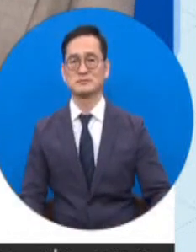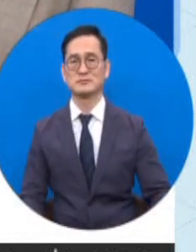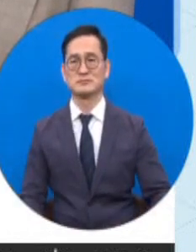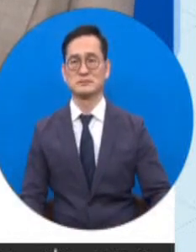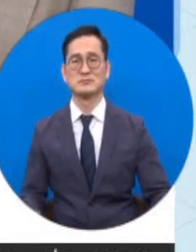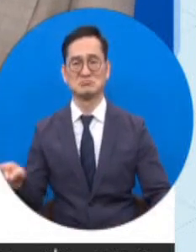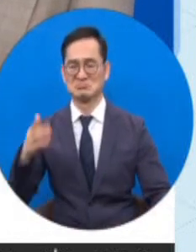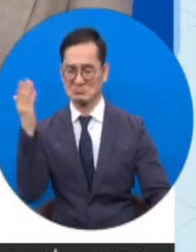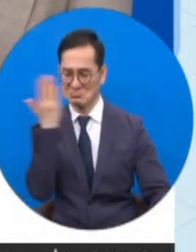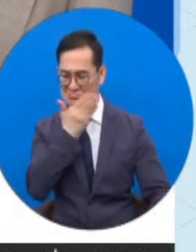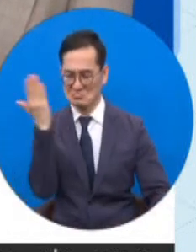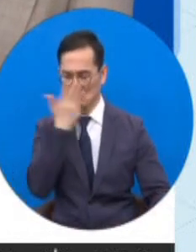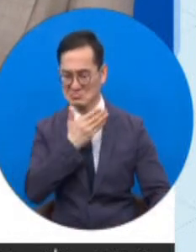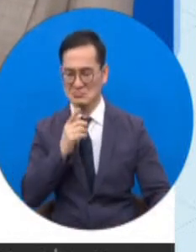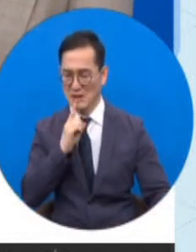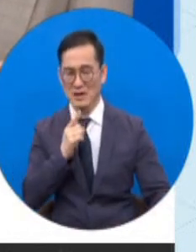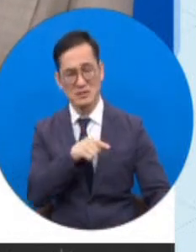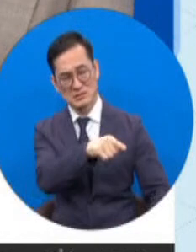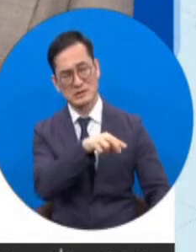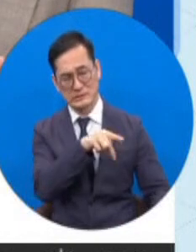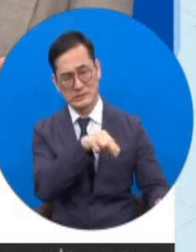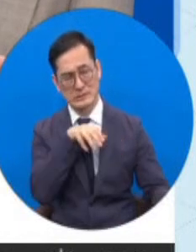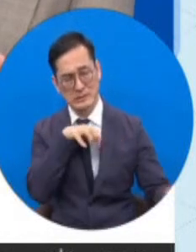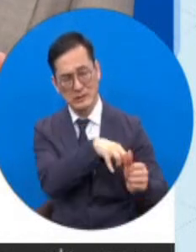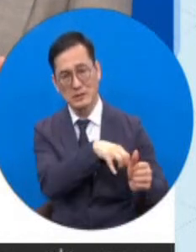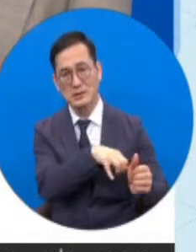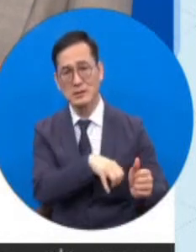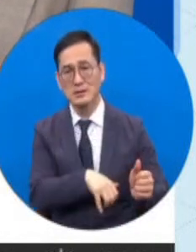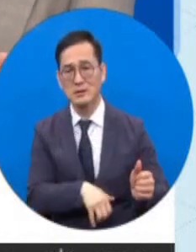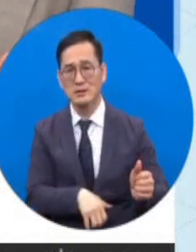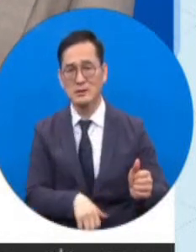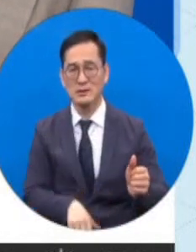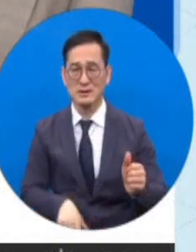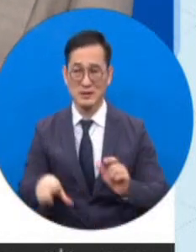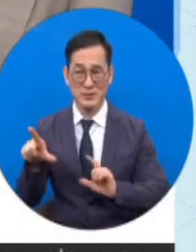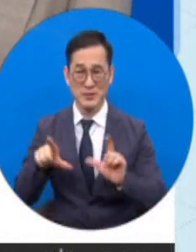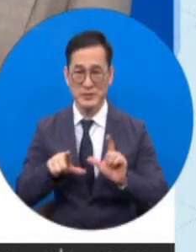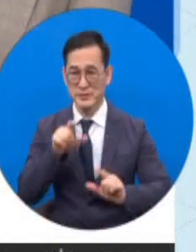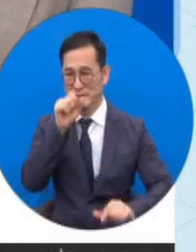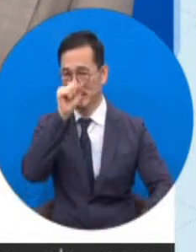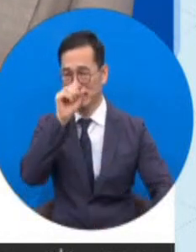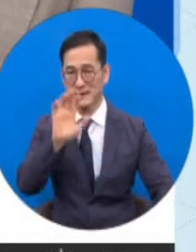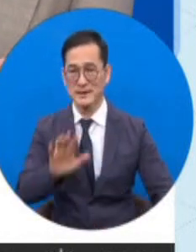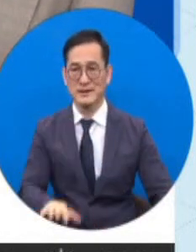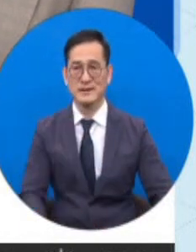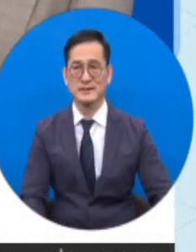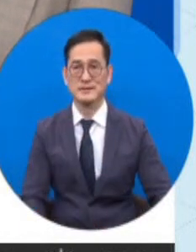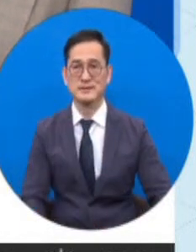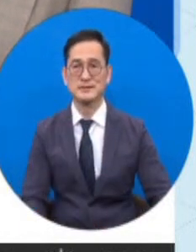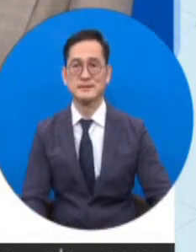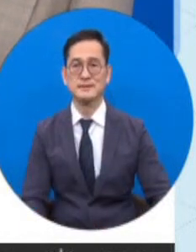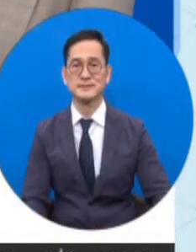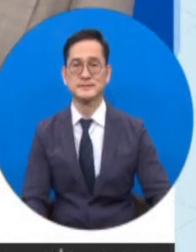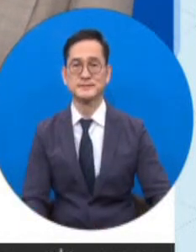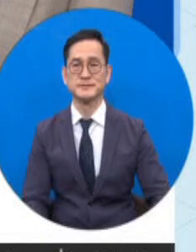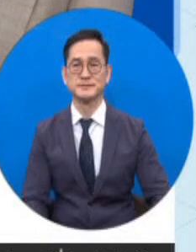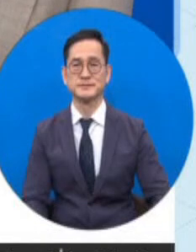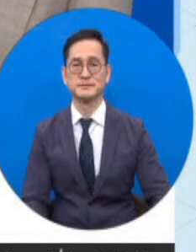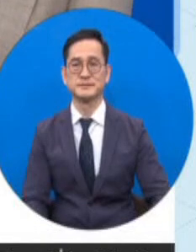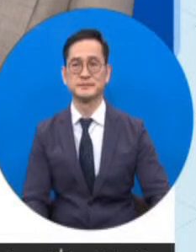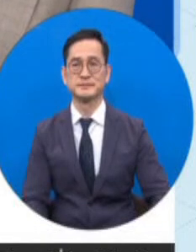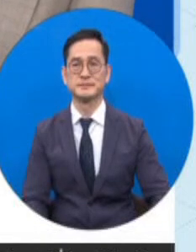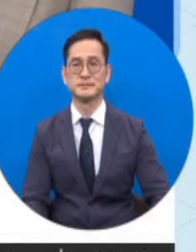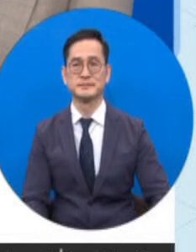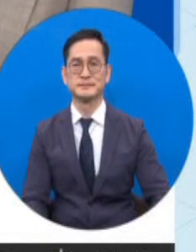무결점 인 것처럼 이야기하면서 민주당의 공격하는 것 얘는 이걸 공격이 문제가 아니라 최소한 자기